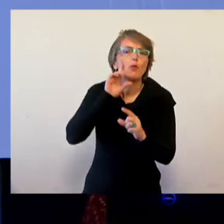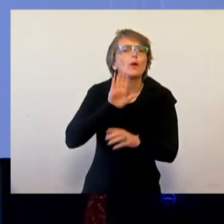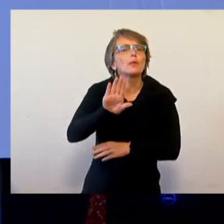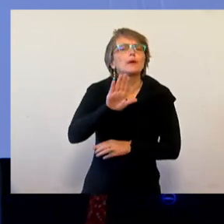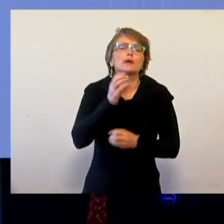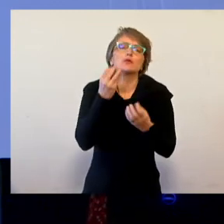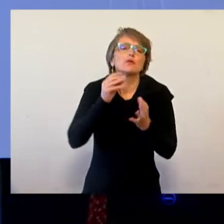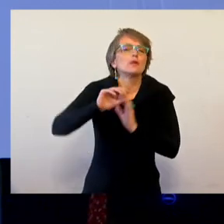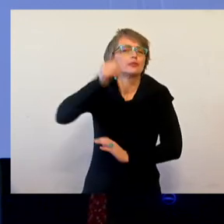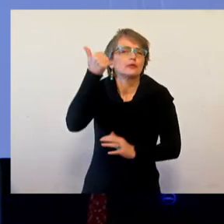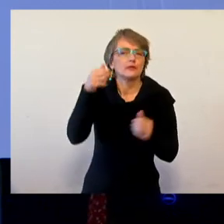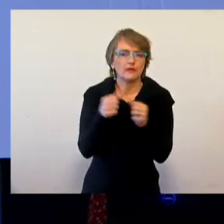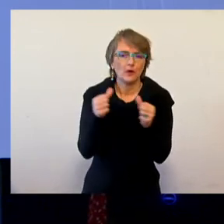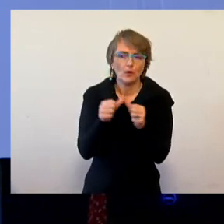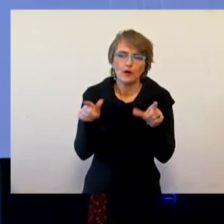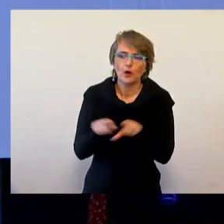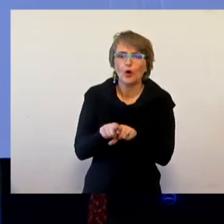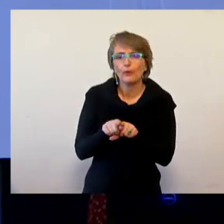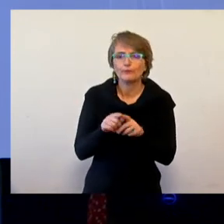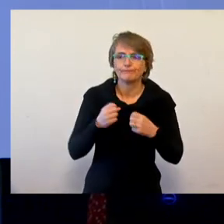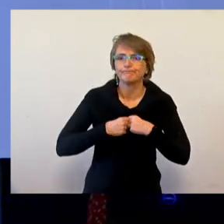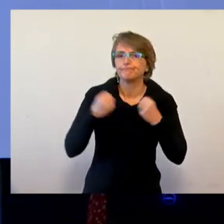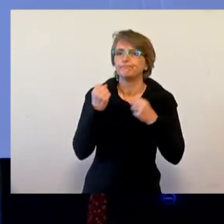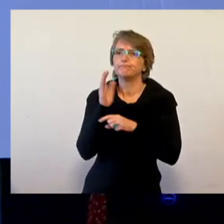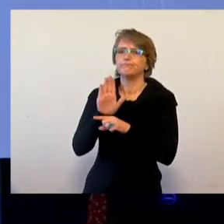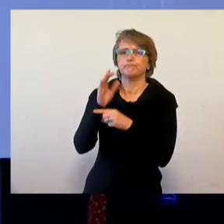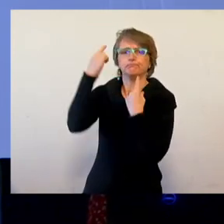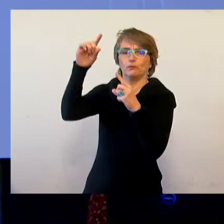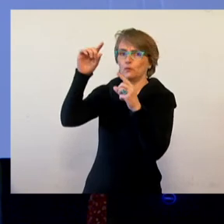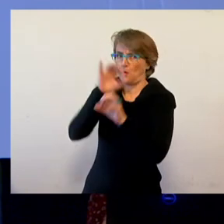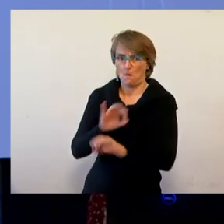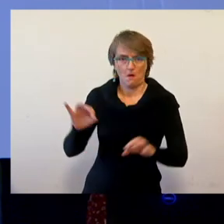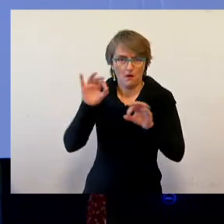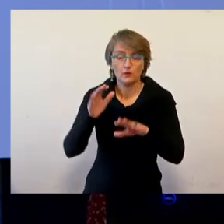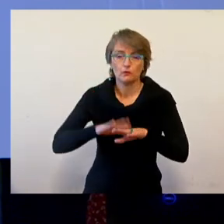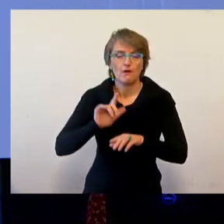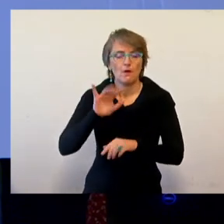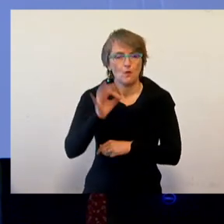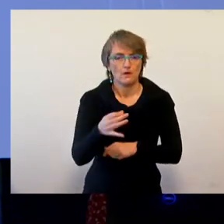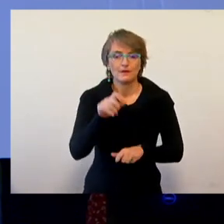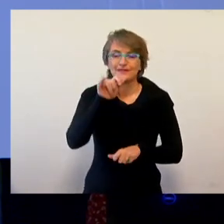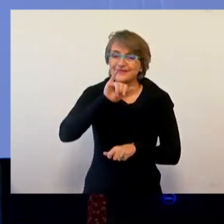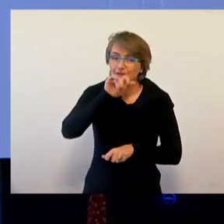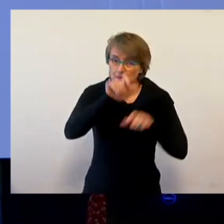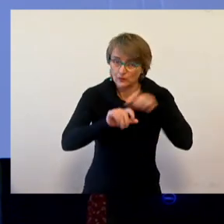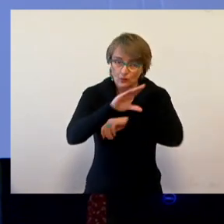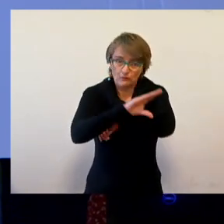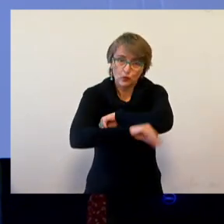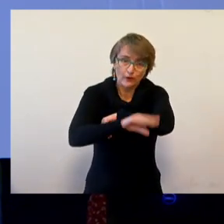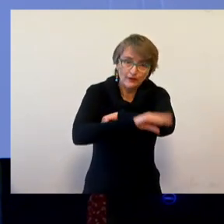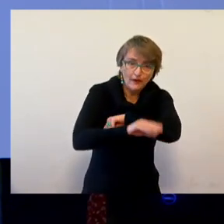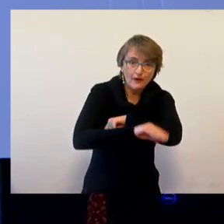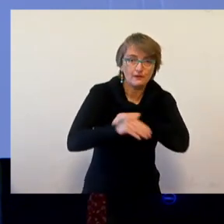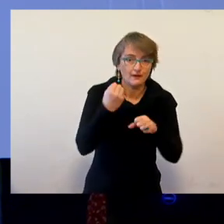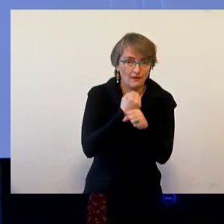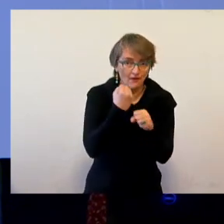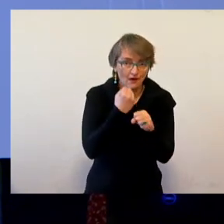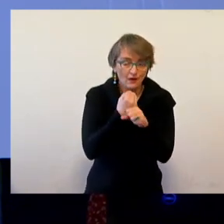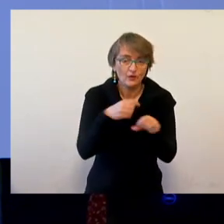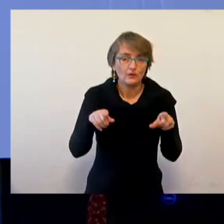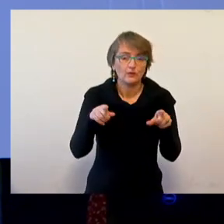réserve. Les greffiers étaient présents, le premier président de la cour d'appel, ce qui est un fait